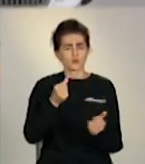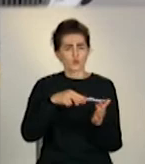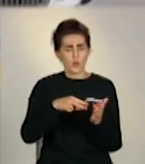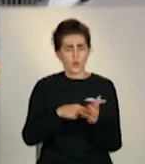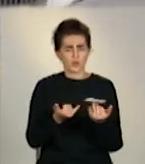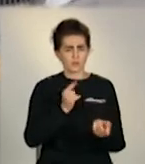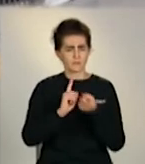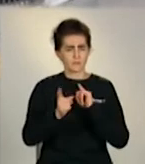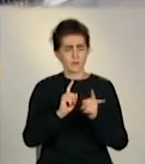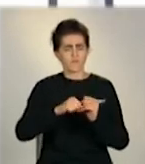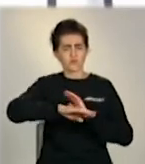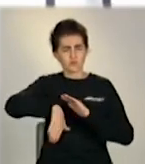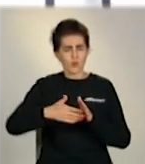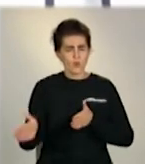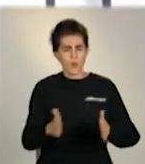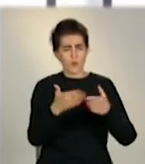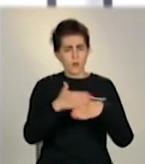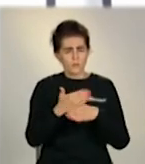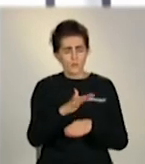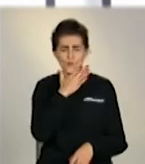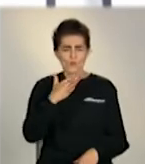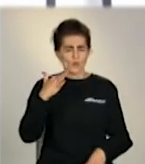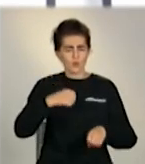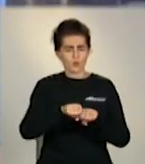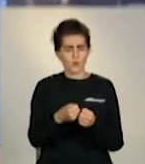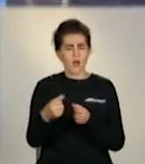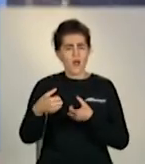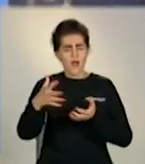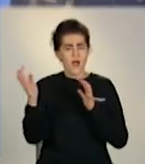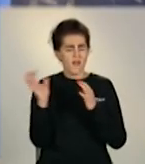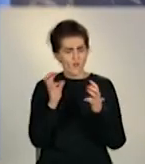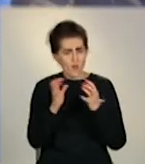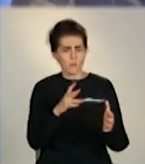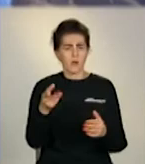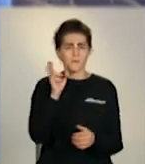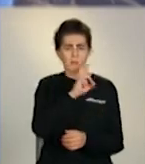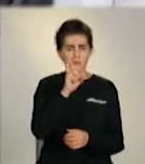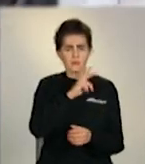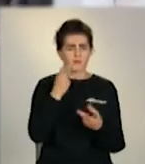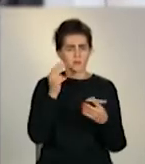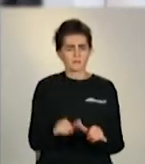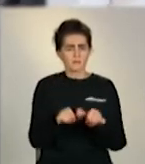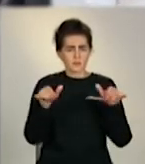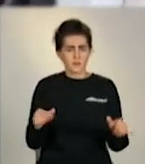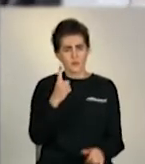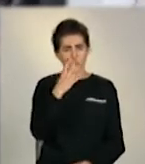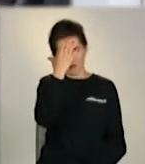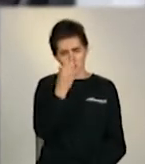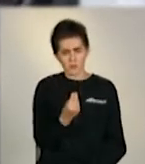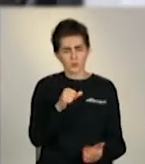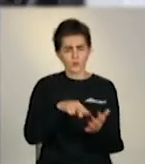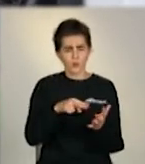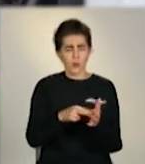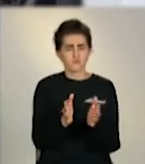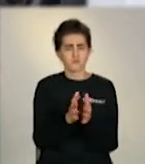порожні, дороги розбиті і від того ламаються автобуси, а вартість пального постійно збільшується. Заправка в день у мене стала